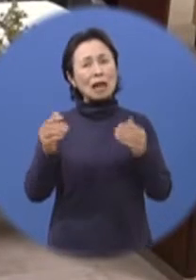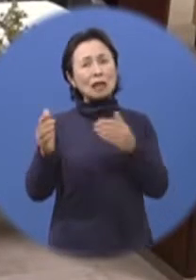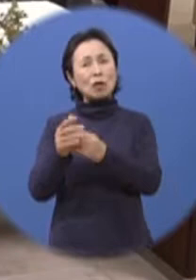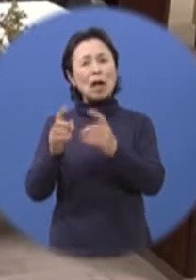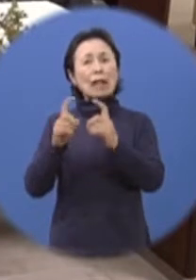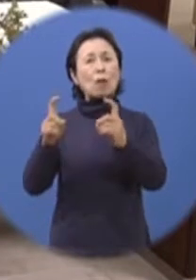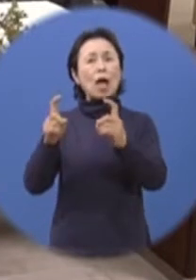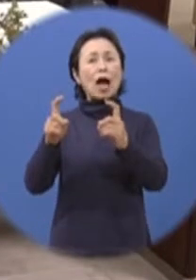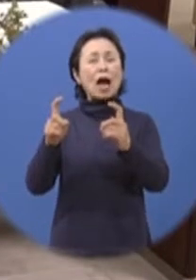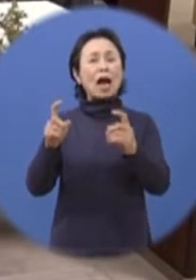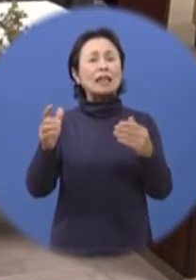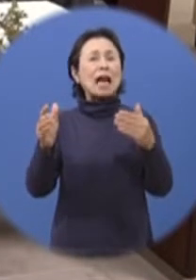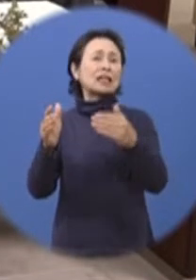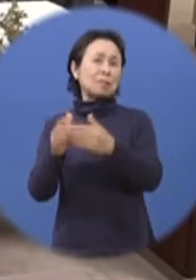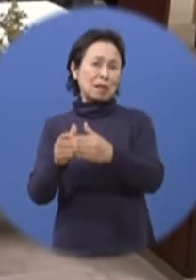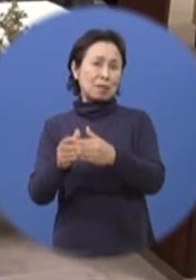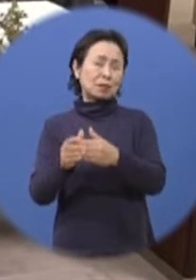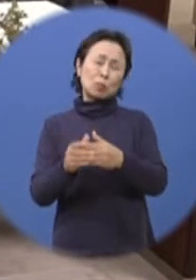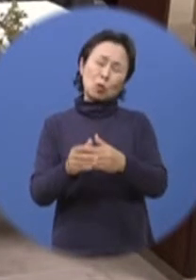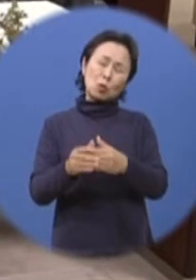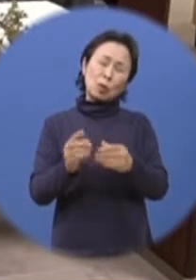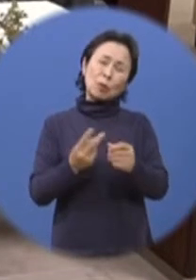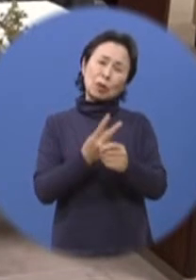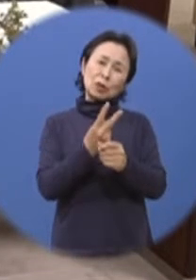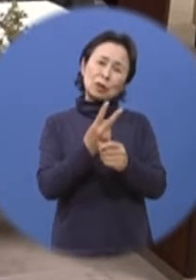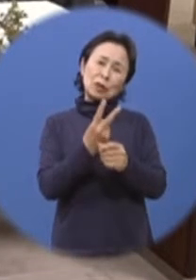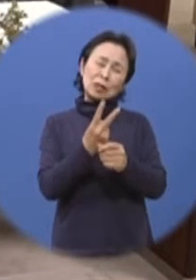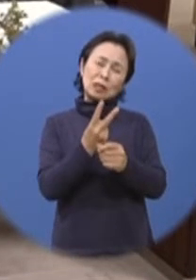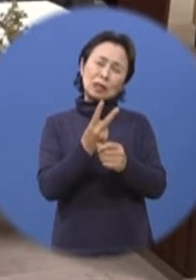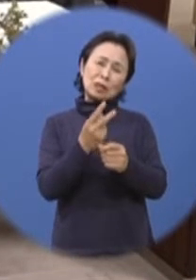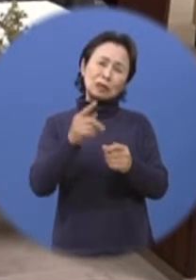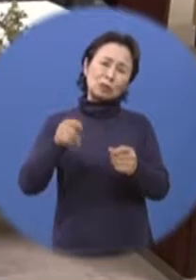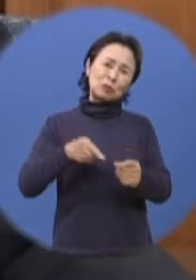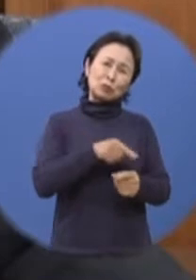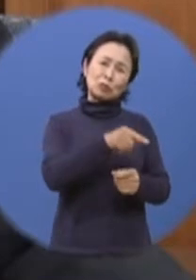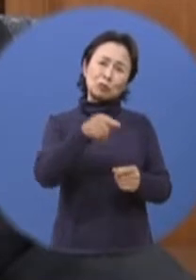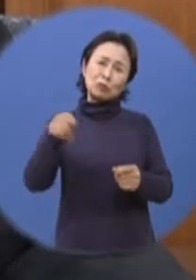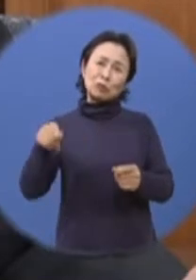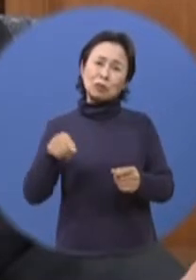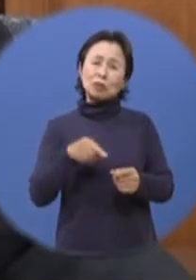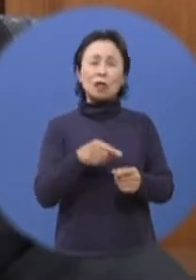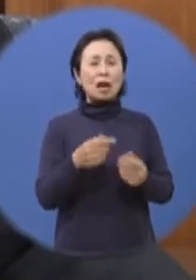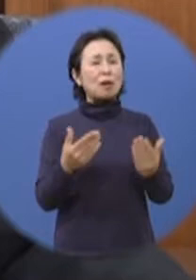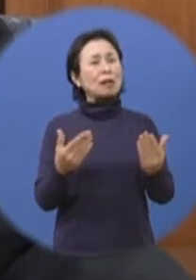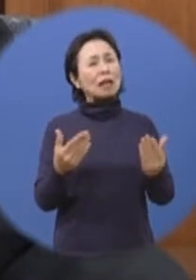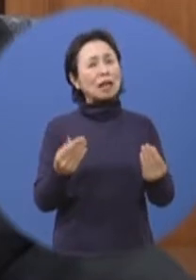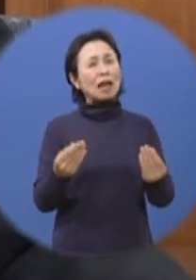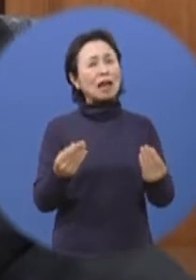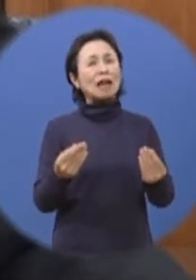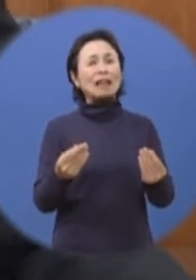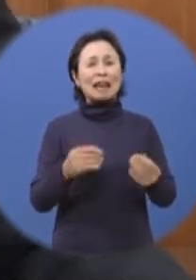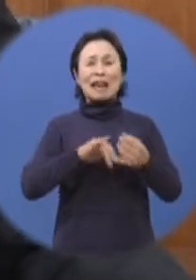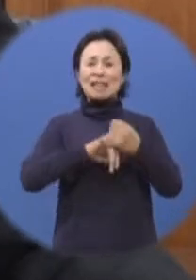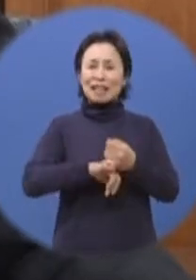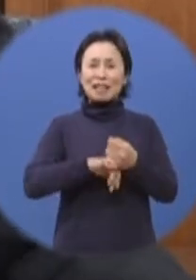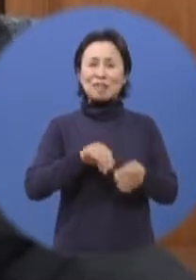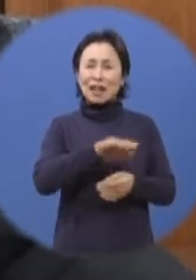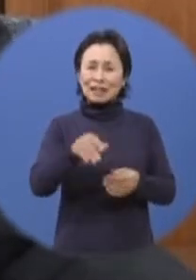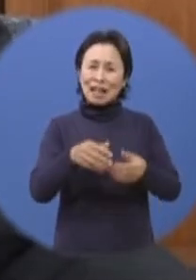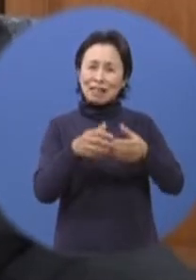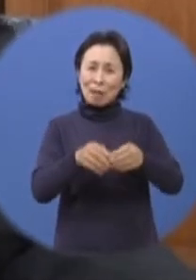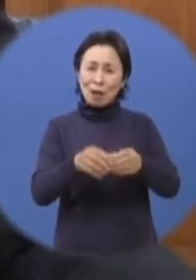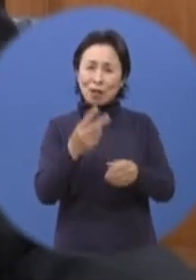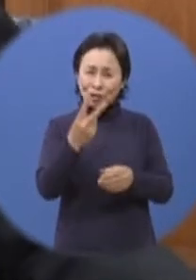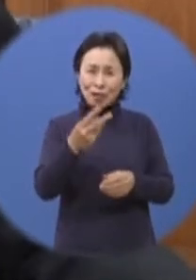でなるほどまあこれもね x したかなそのやってるんであのでるどもーた虫軽度で剤でいうことは